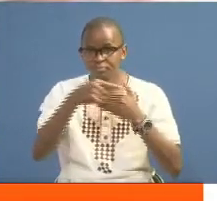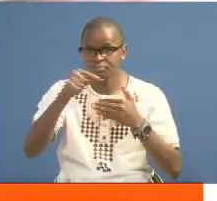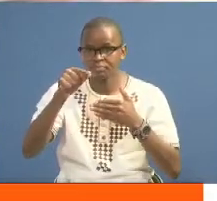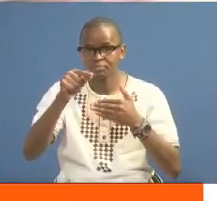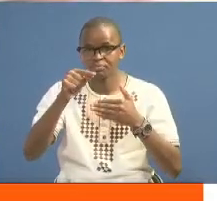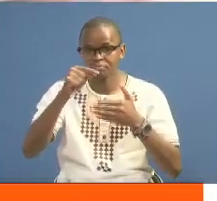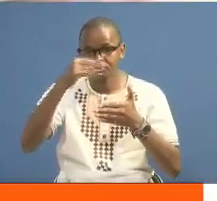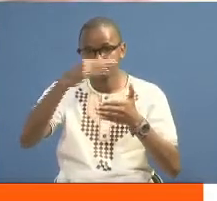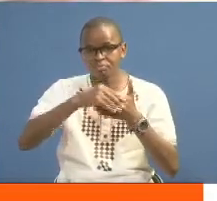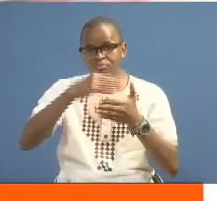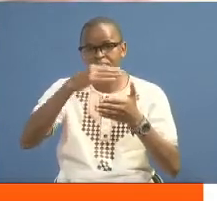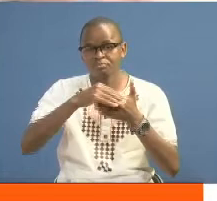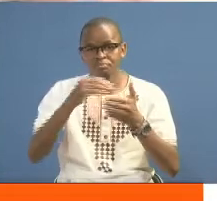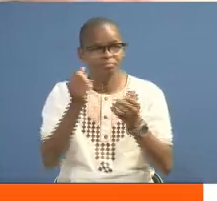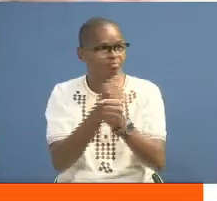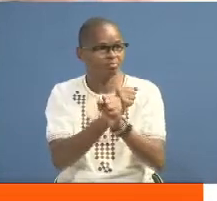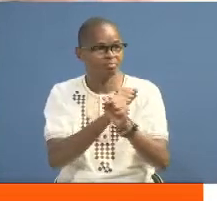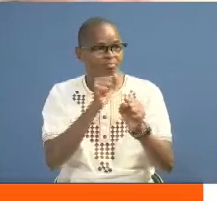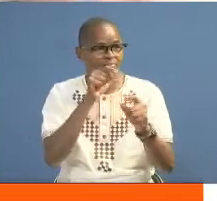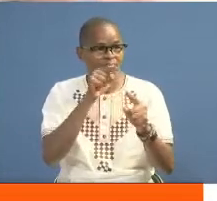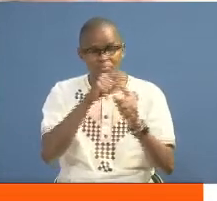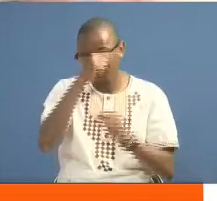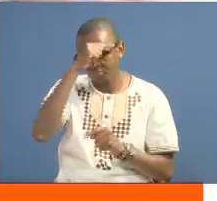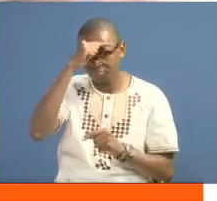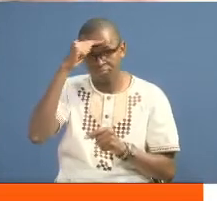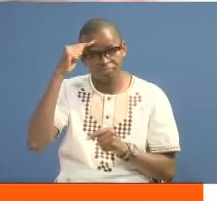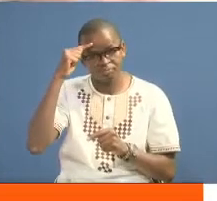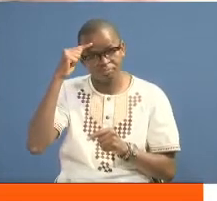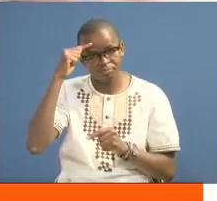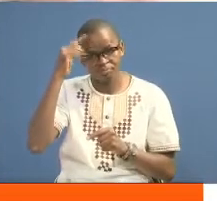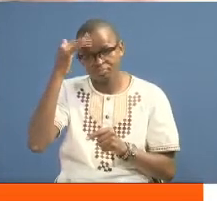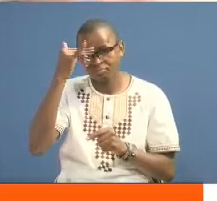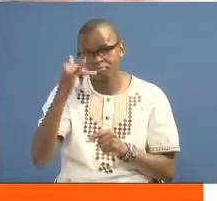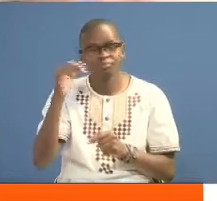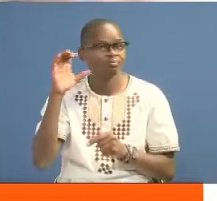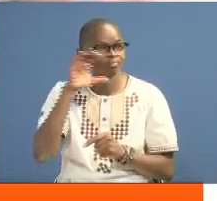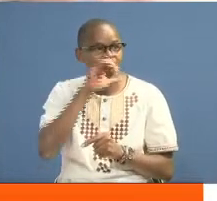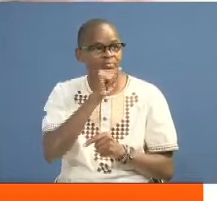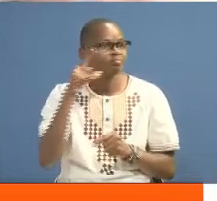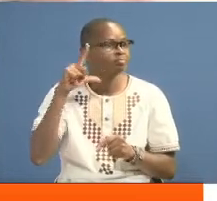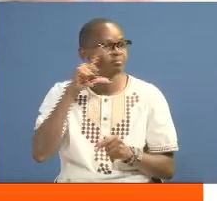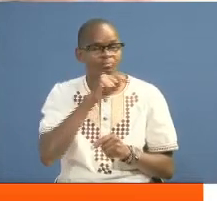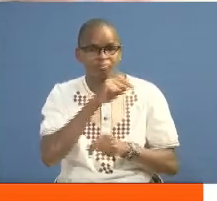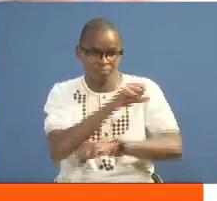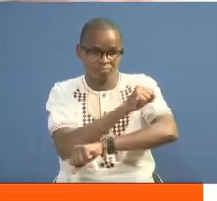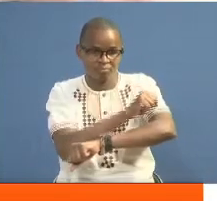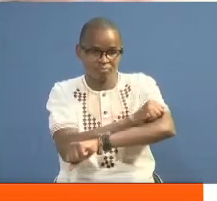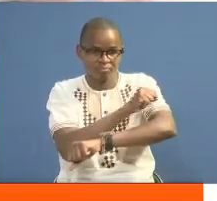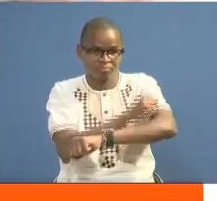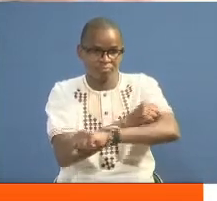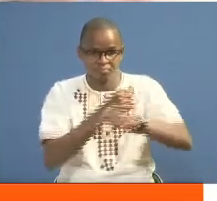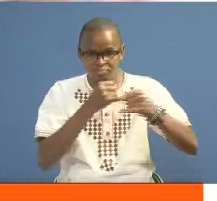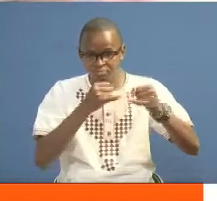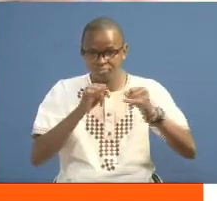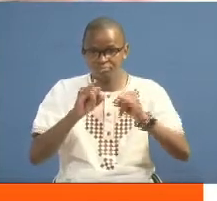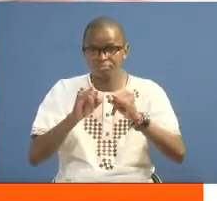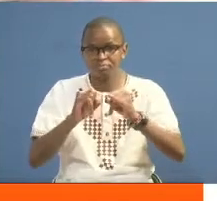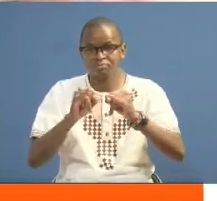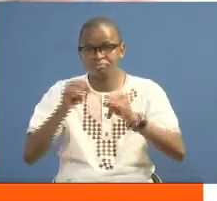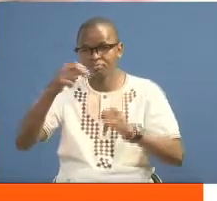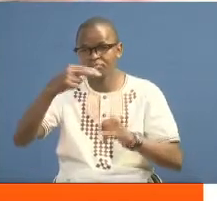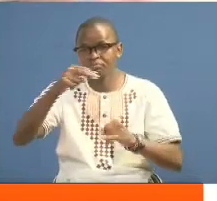attachment, sikuweza kuenda kwa sababu ya kukosa kumaliza shule. Hivyo nilijaribu kufanya